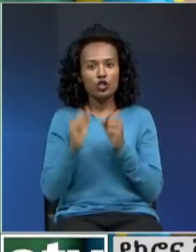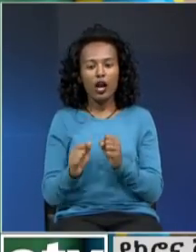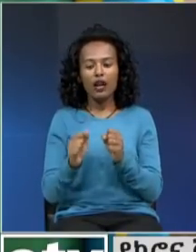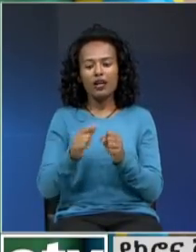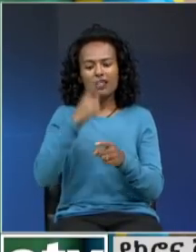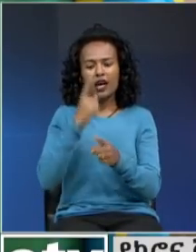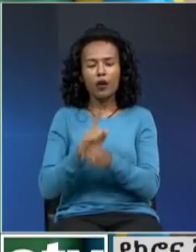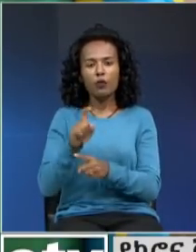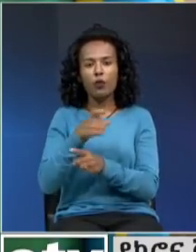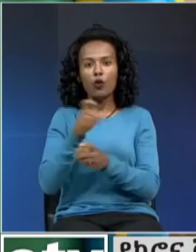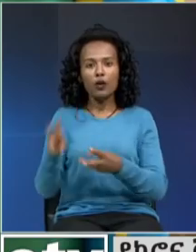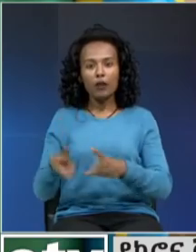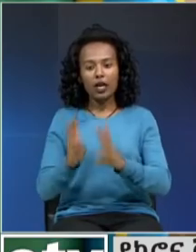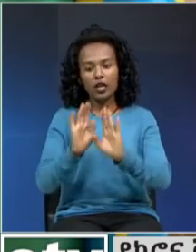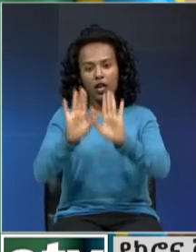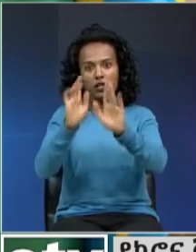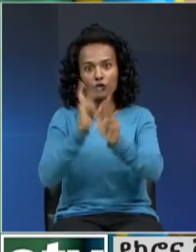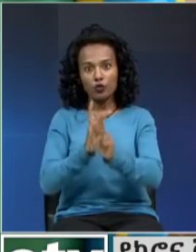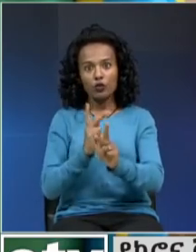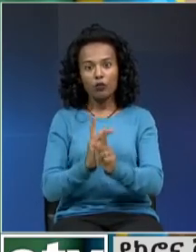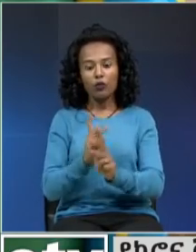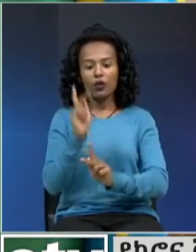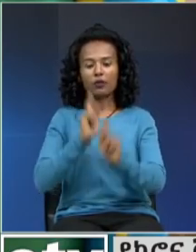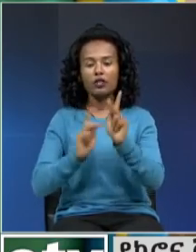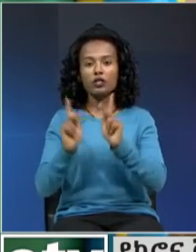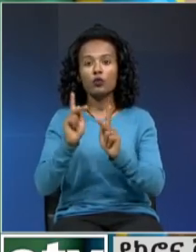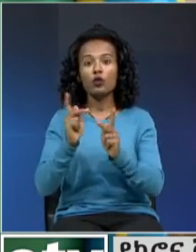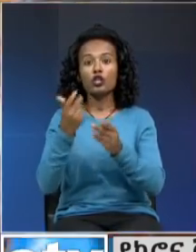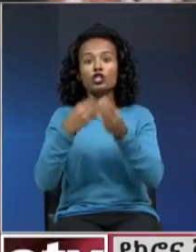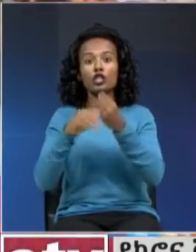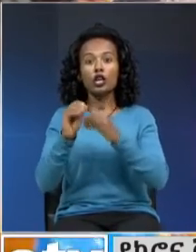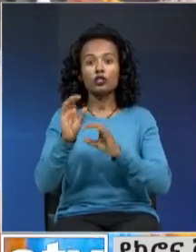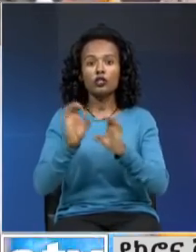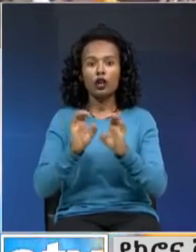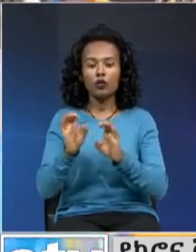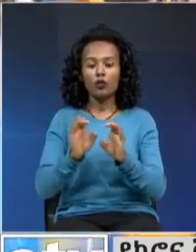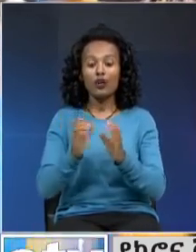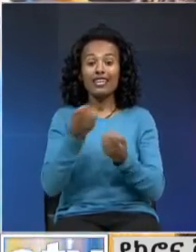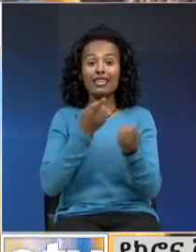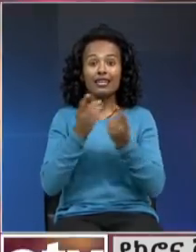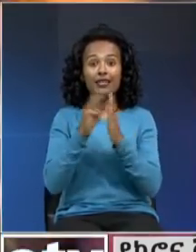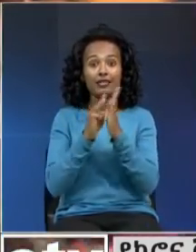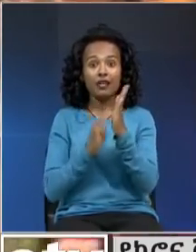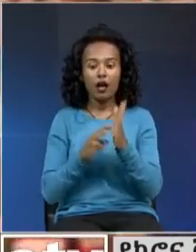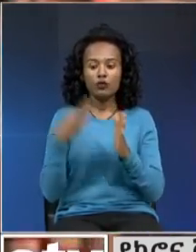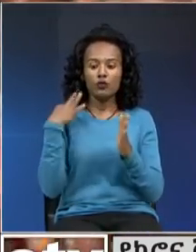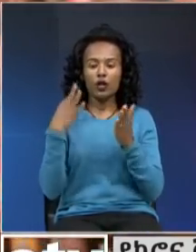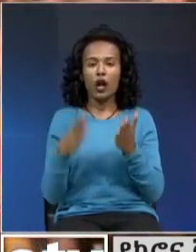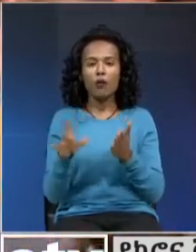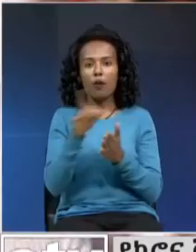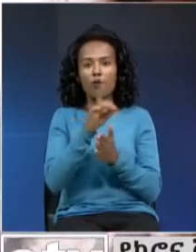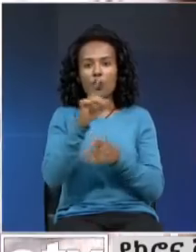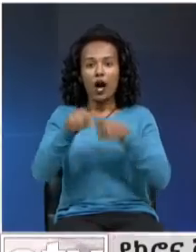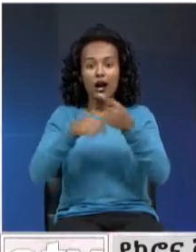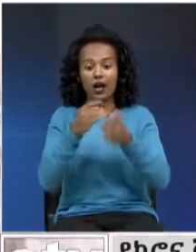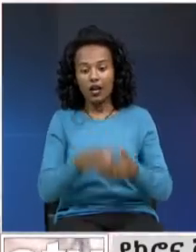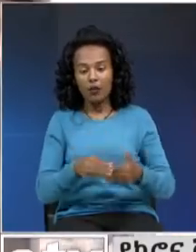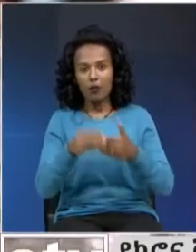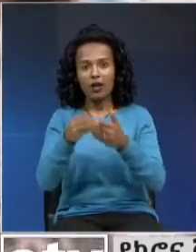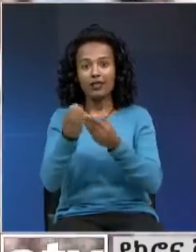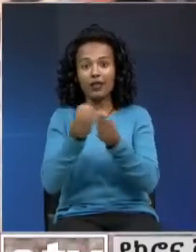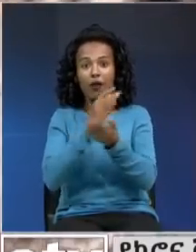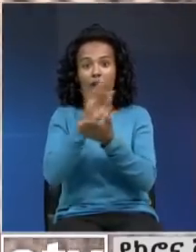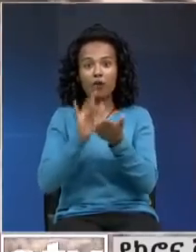በሆነ መንገድ ራሳቸውን ጠብቀው ለህብረተሰቡ ሽያጭ እንዲያከናውኑ። የንግድ ስርዓቱን ጤናማ በሆነ አካሄድ ለመምራት የገበያ